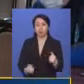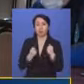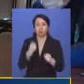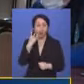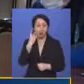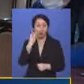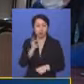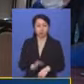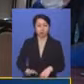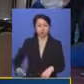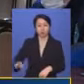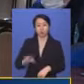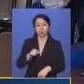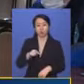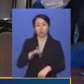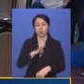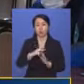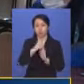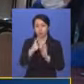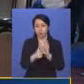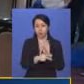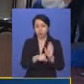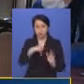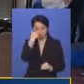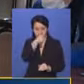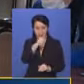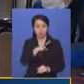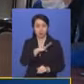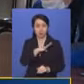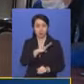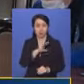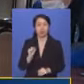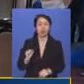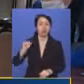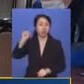Алматинской области. Ей было 18 лет, получается. Я подняла